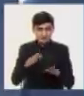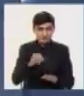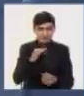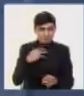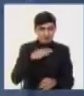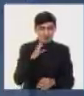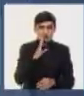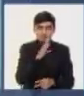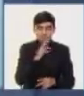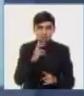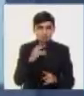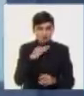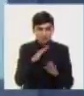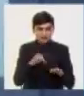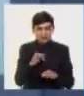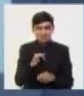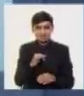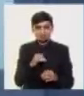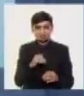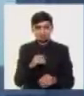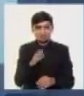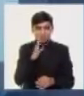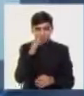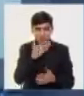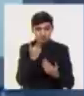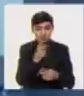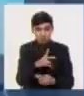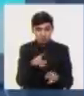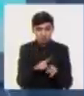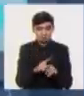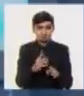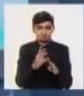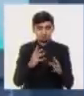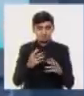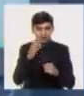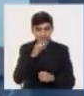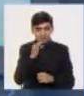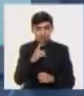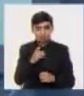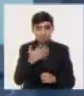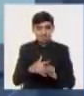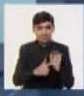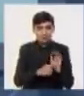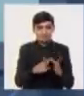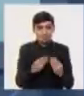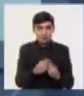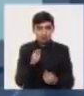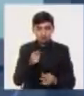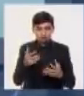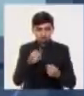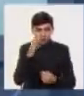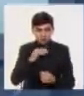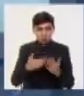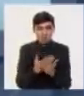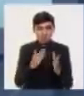матери, сироты и жильцы аварийных домов. Вот и сегодня, в преддверии праздника Дня независимости, 150 семей получили ключи от новых